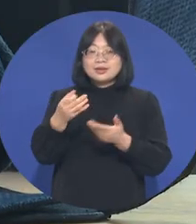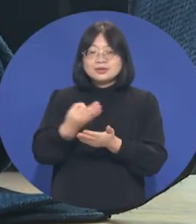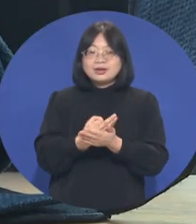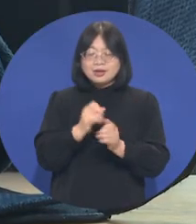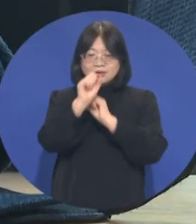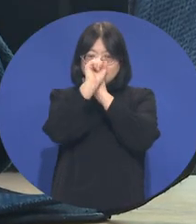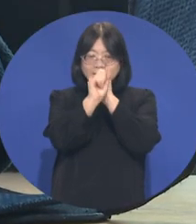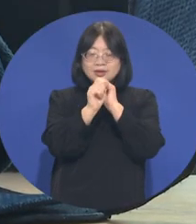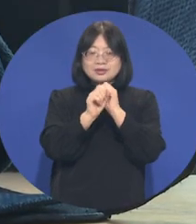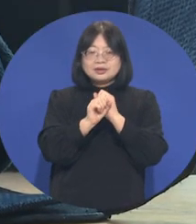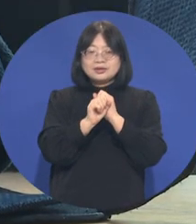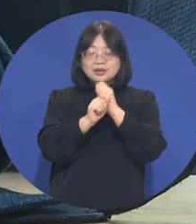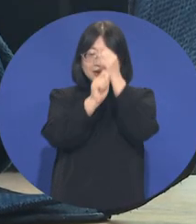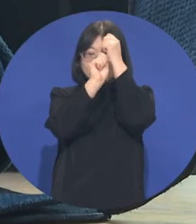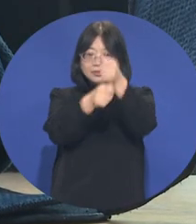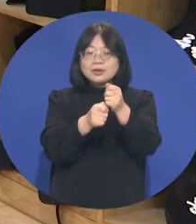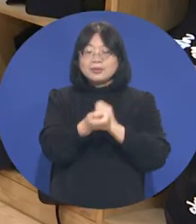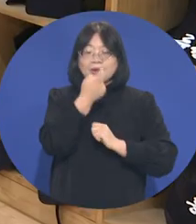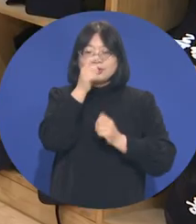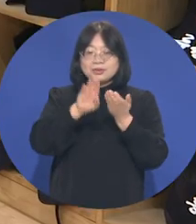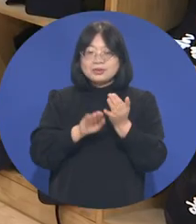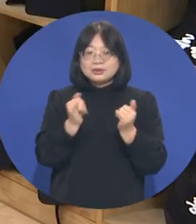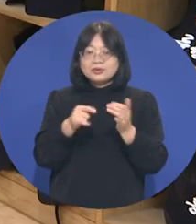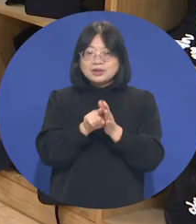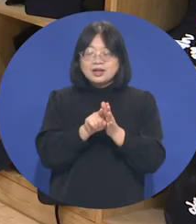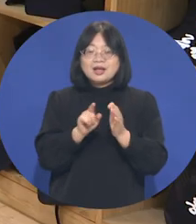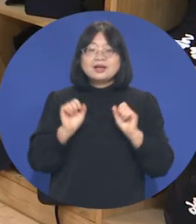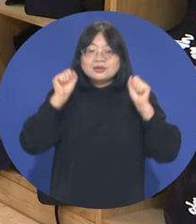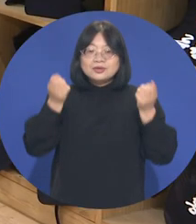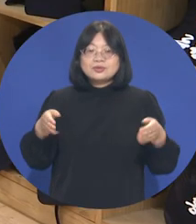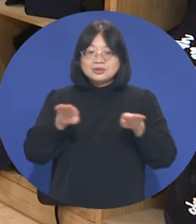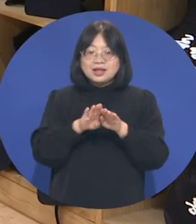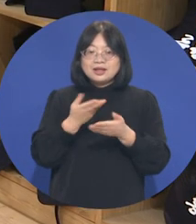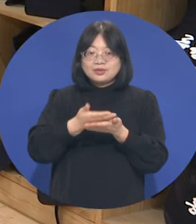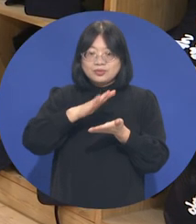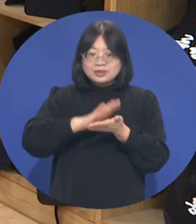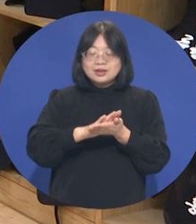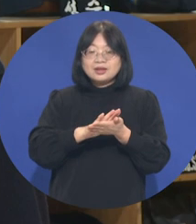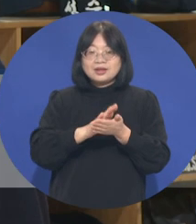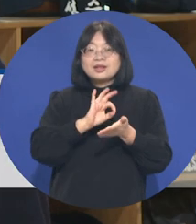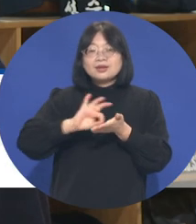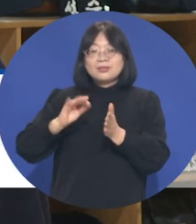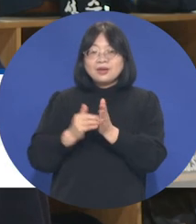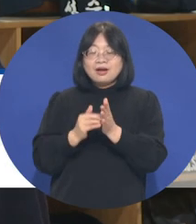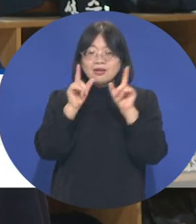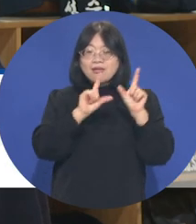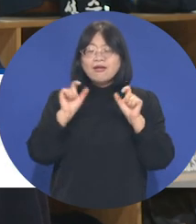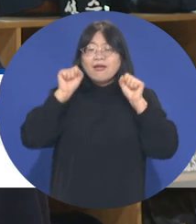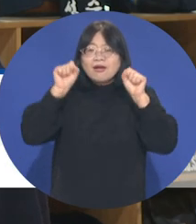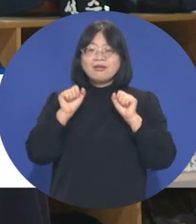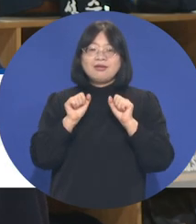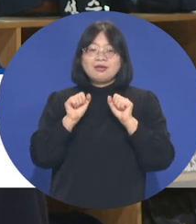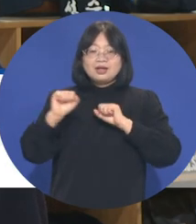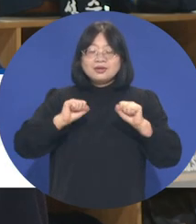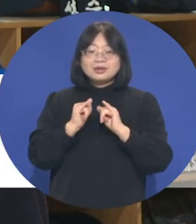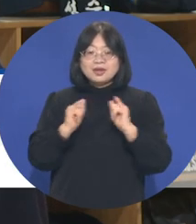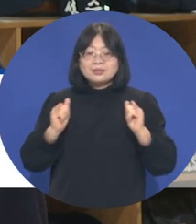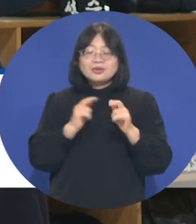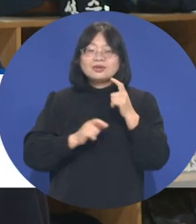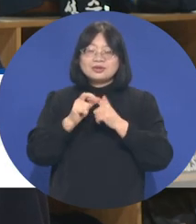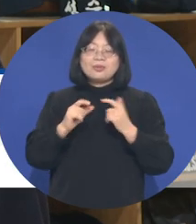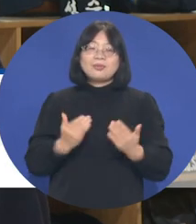기회소득은 검도를 배우려는 후배들을 위한 체육관 시설 개선에 사용했습니다. 생활체육 하시는 분들이 조금 더